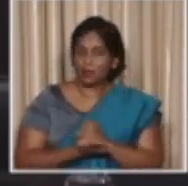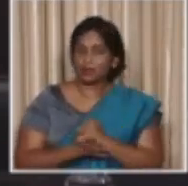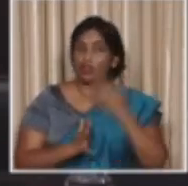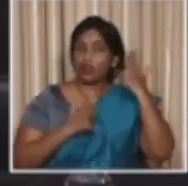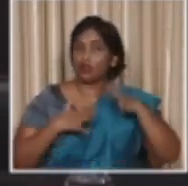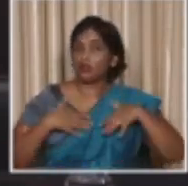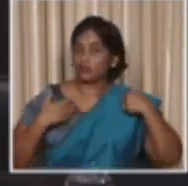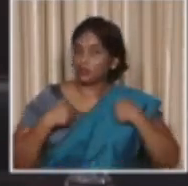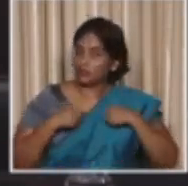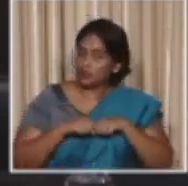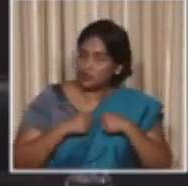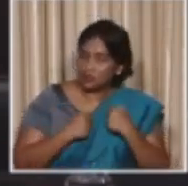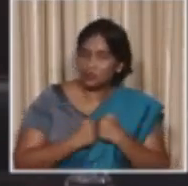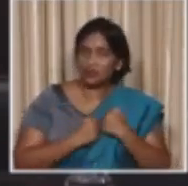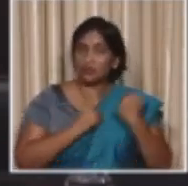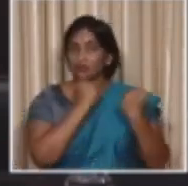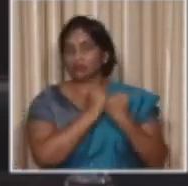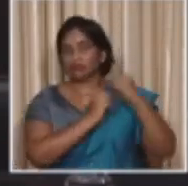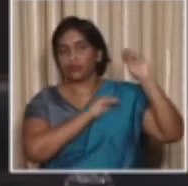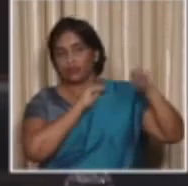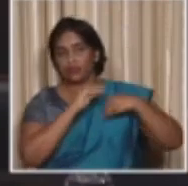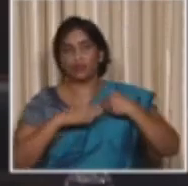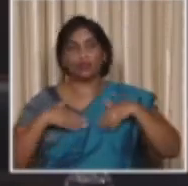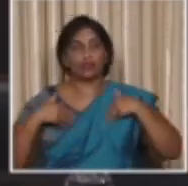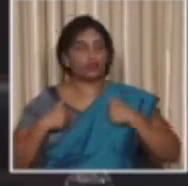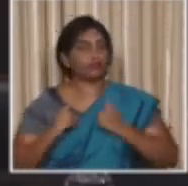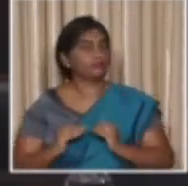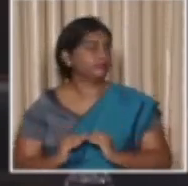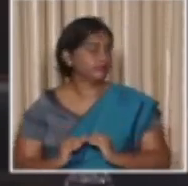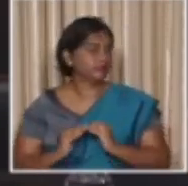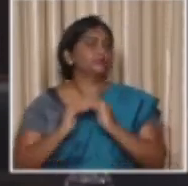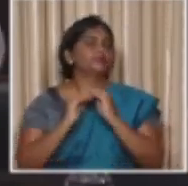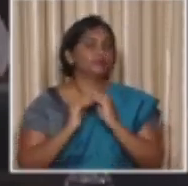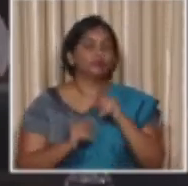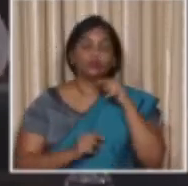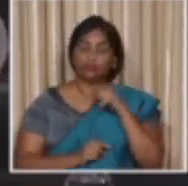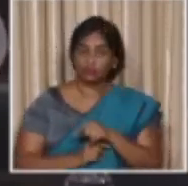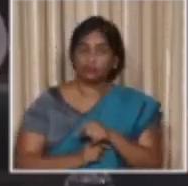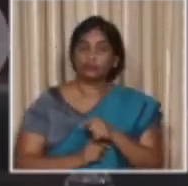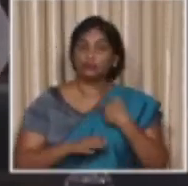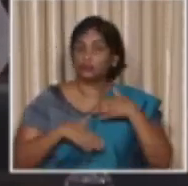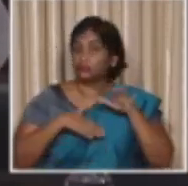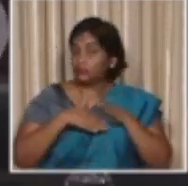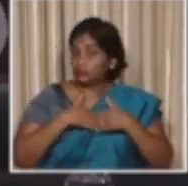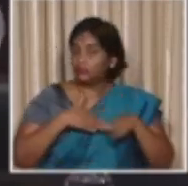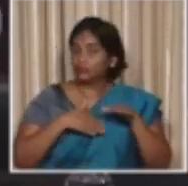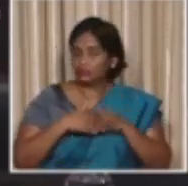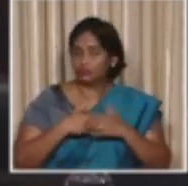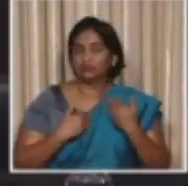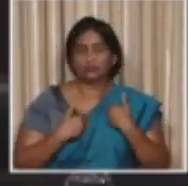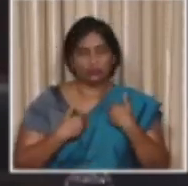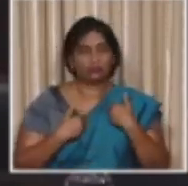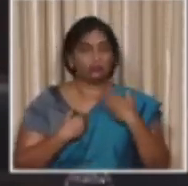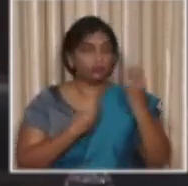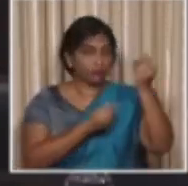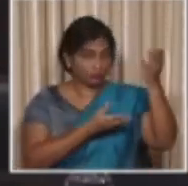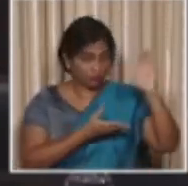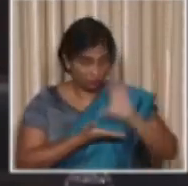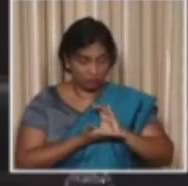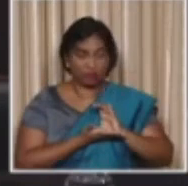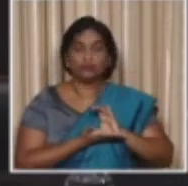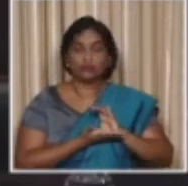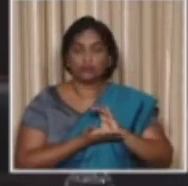සෞඛ්‍ය සංවිධානයෙන් අපිට ආධාර හම්බෙනවා සෞඛ්‍ය නගා සිටවන. හැබැයි අපි අත්දකලා තියෙන දේ තමයි ඒ ලැබෙන මුදල්